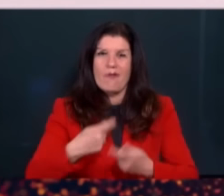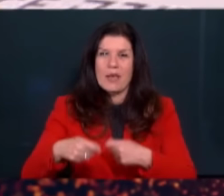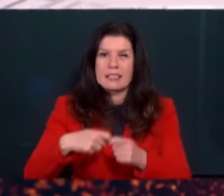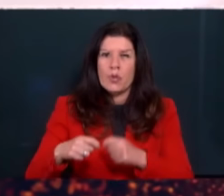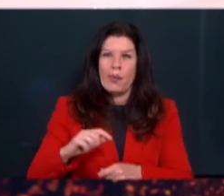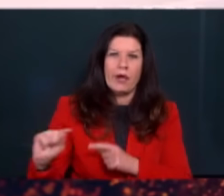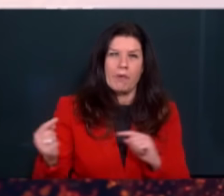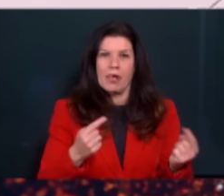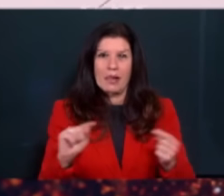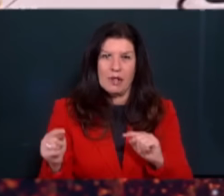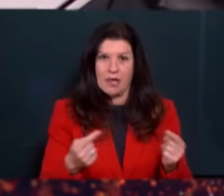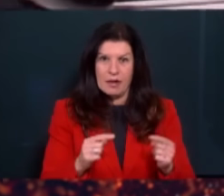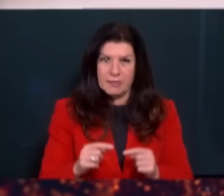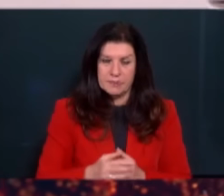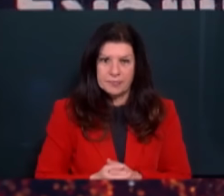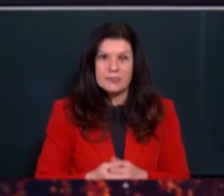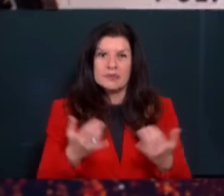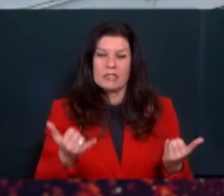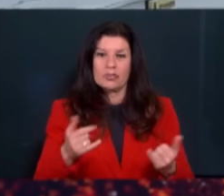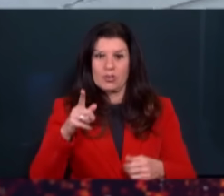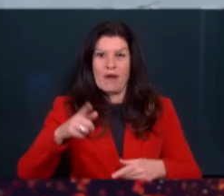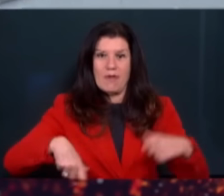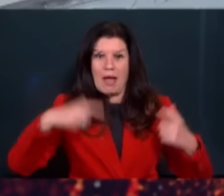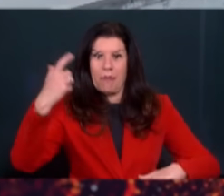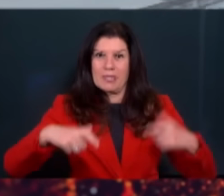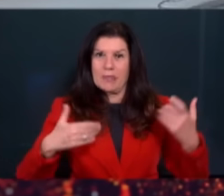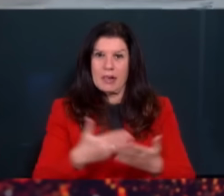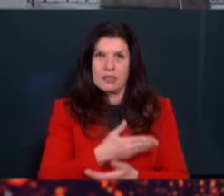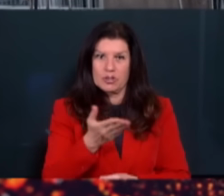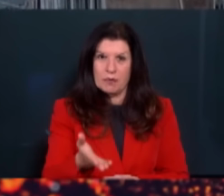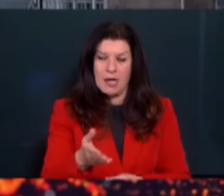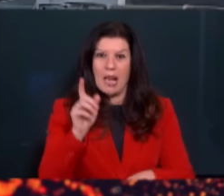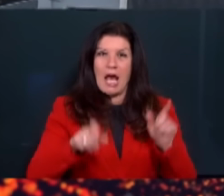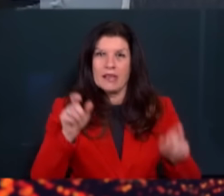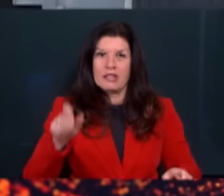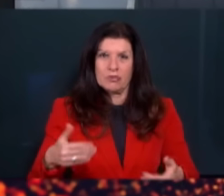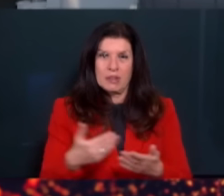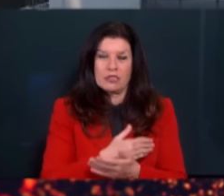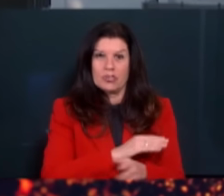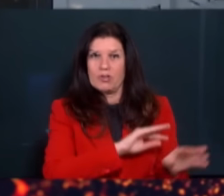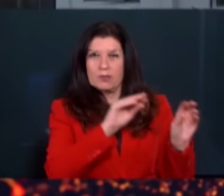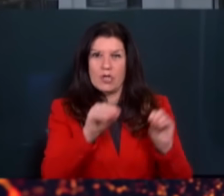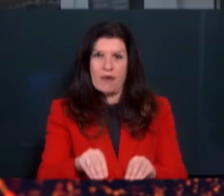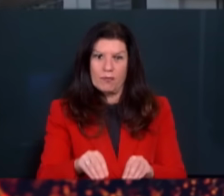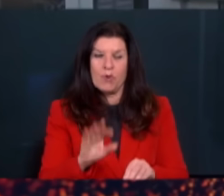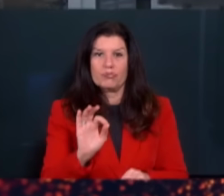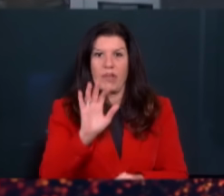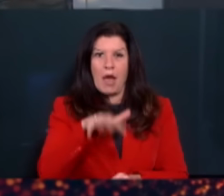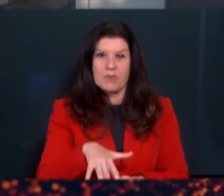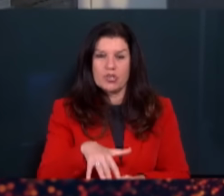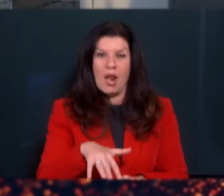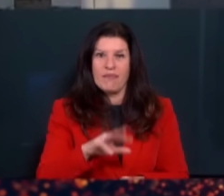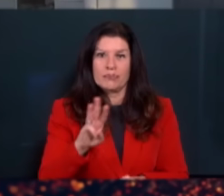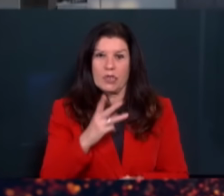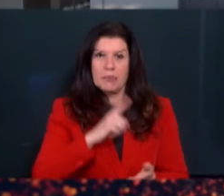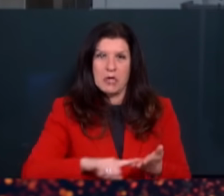בחתול ועכבר. האם הבניינים החדשים האלה והדיירים שיעברו לגור בהם ב-5,000 שקלים לחודש ישנו